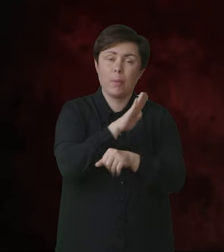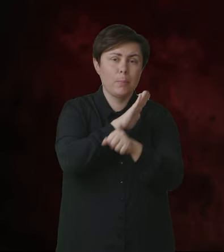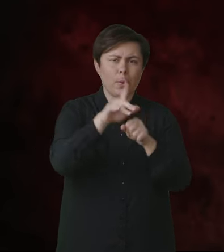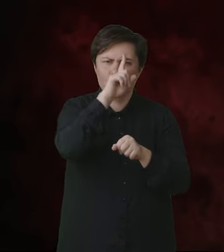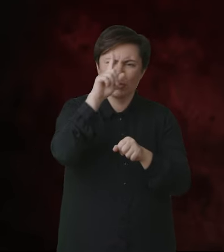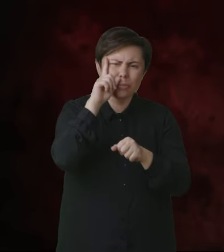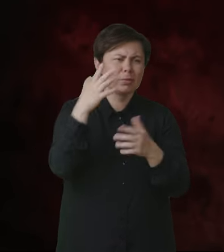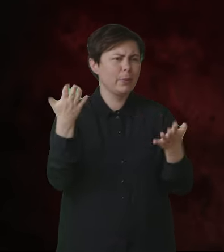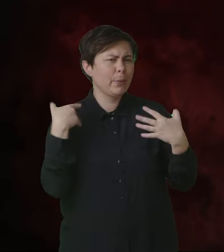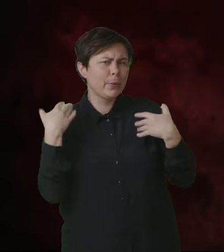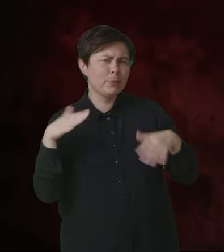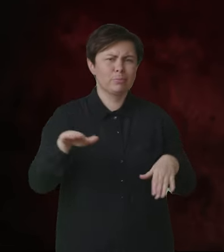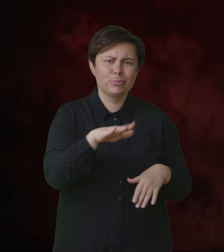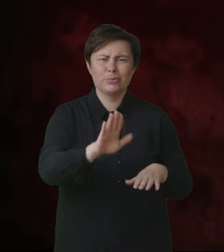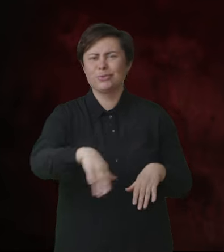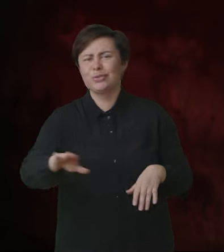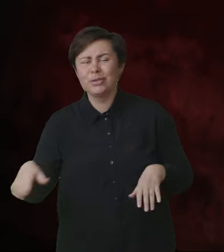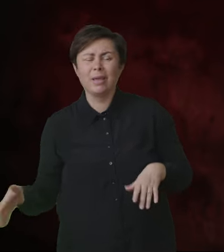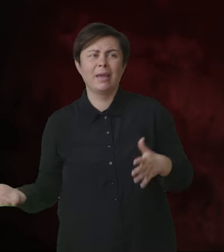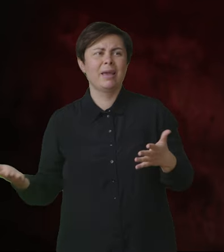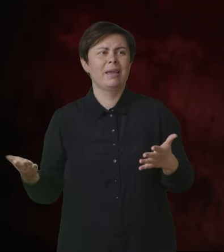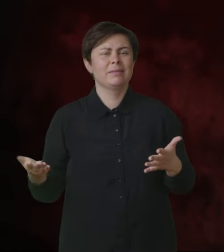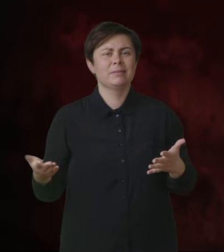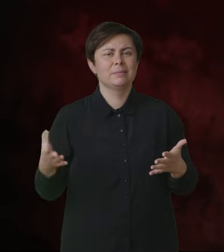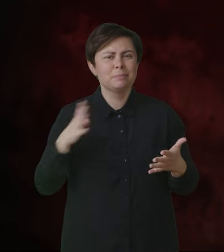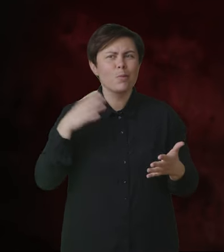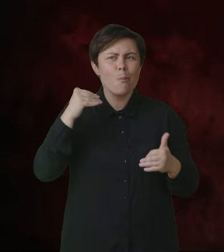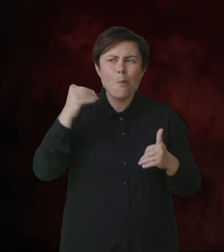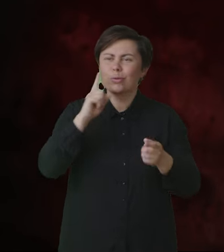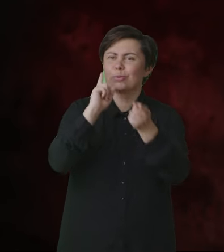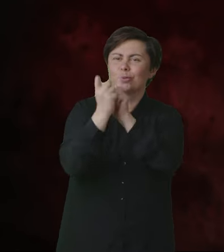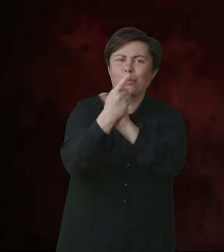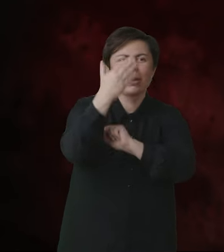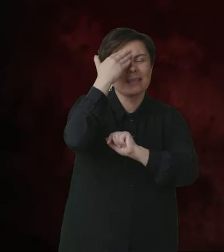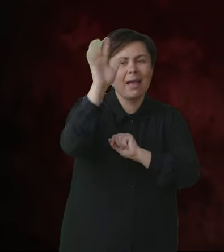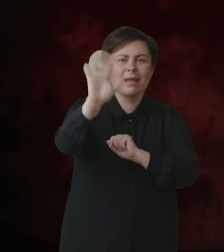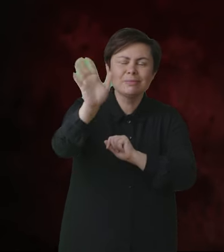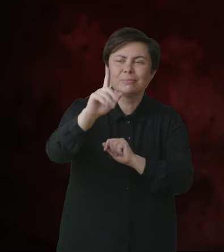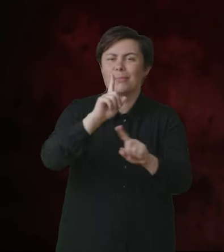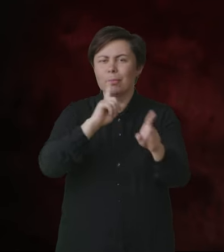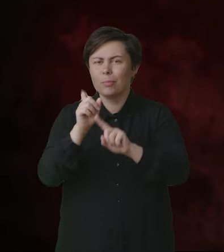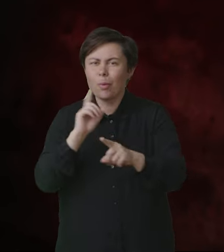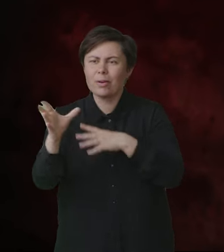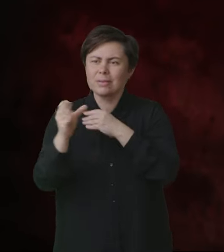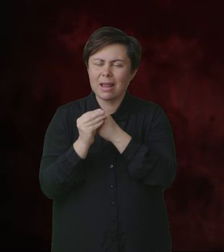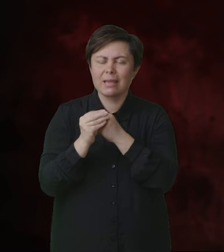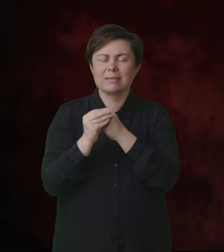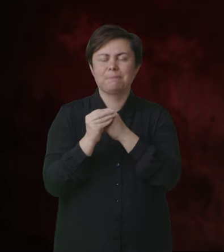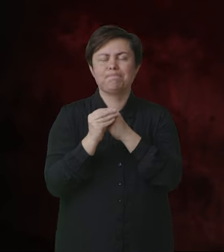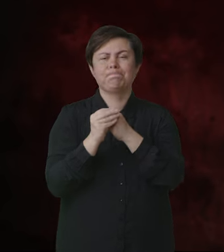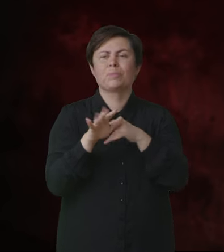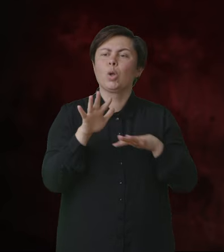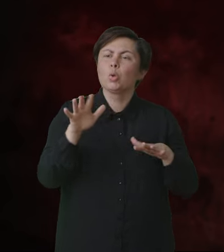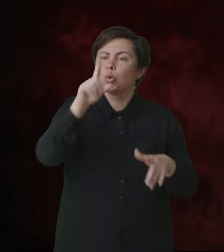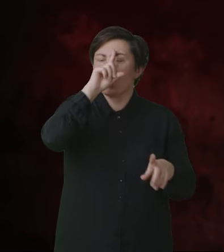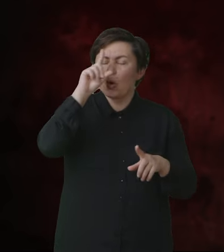ludzi, spacerowali dzieci, można było spotkać znajomych, porozmawiać z nimi. Dużo